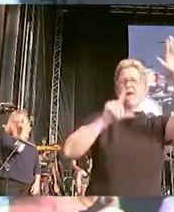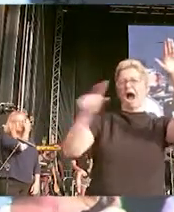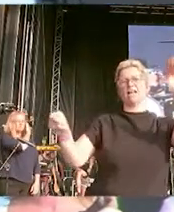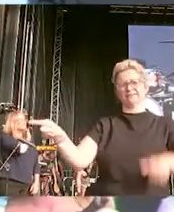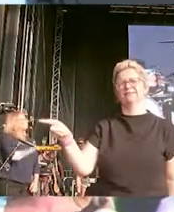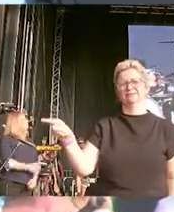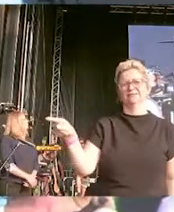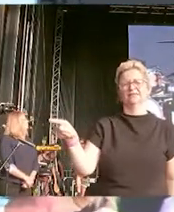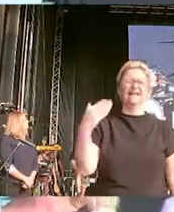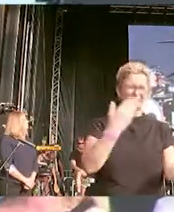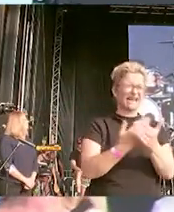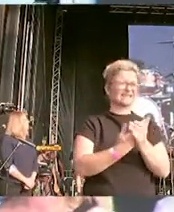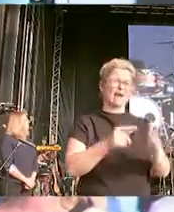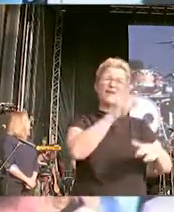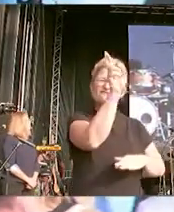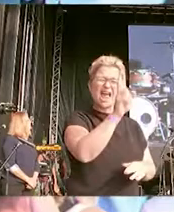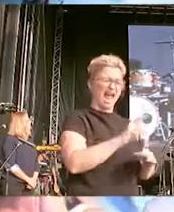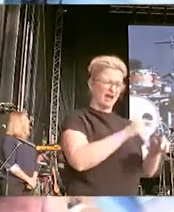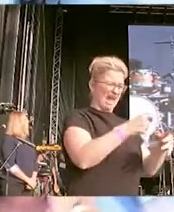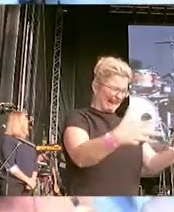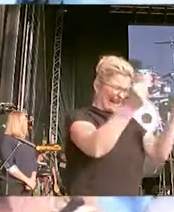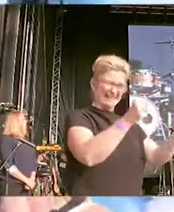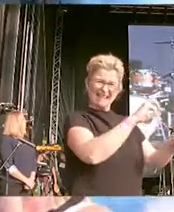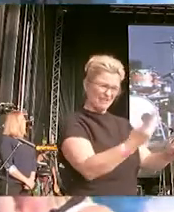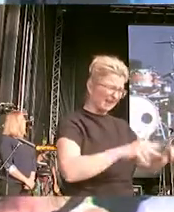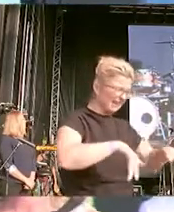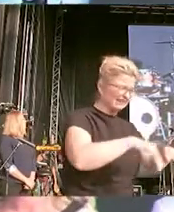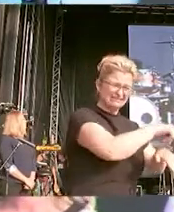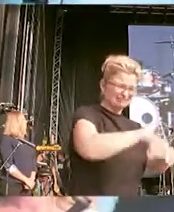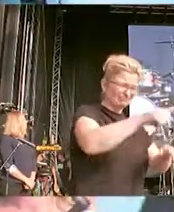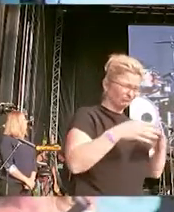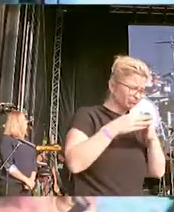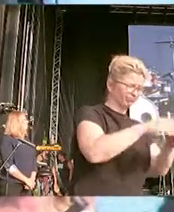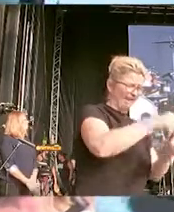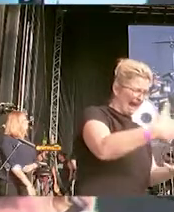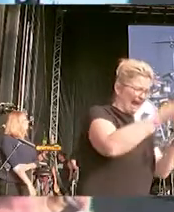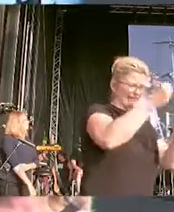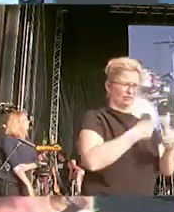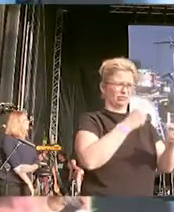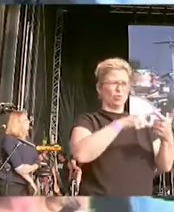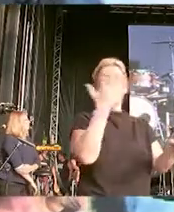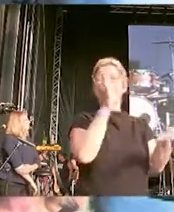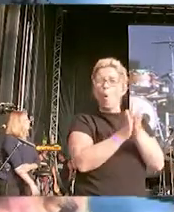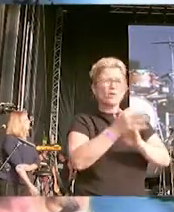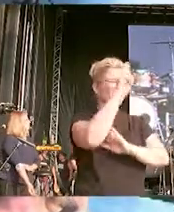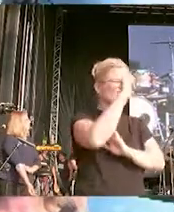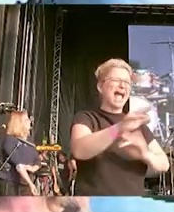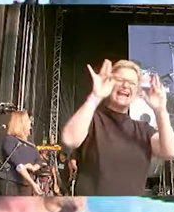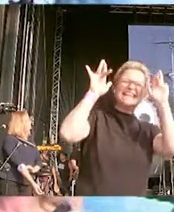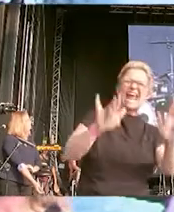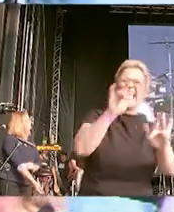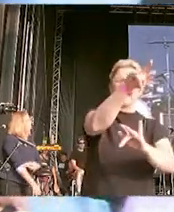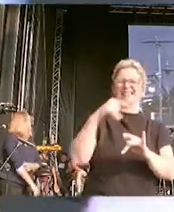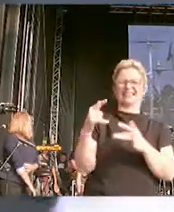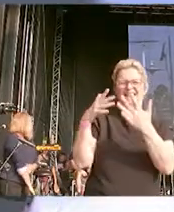Aufgabe, diesen Menschen, die Ertrinkende aus dem Meer retten oder sich gegen Rassismus und